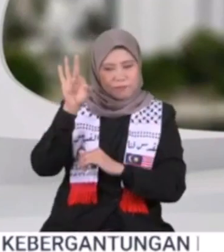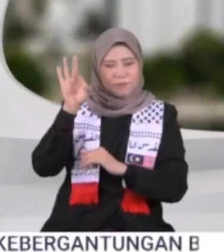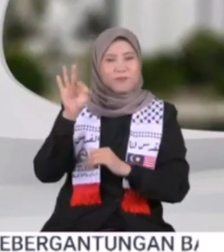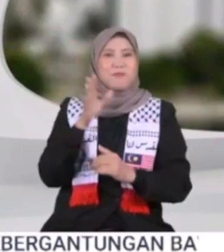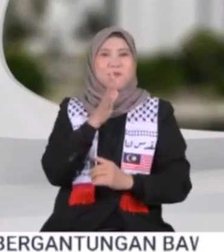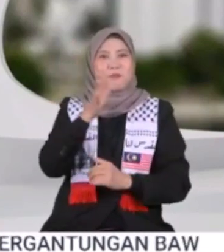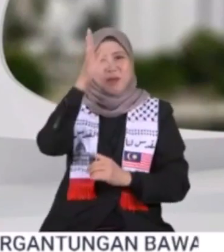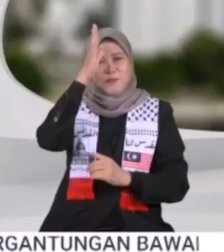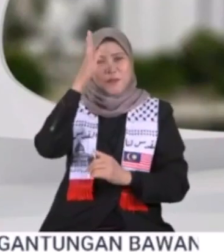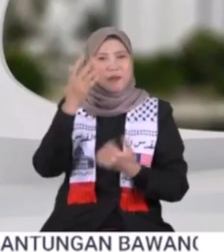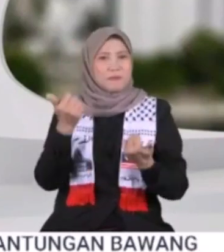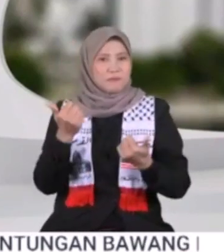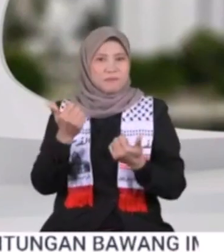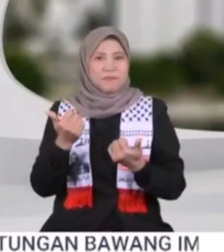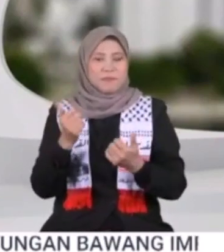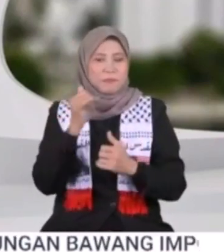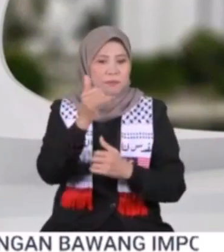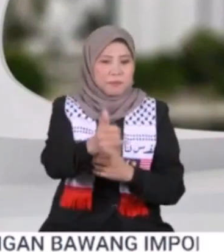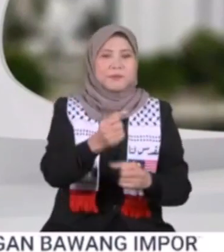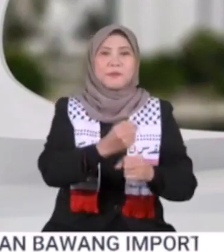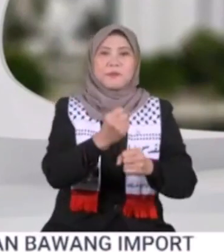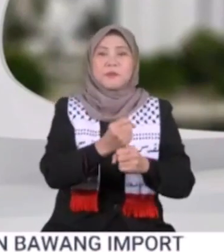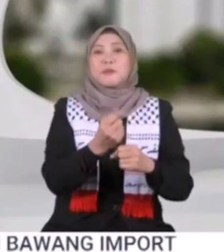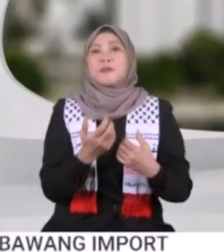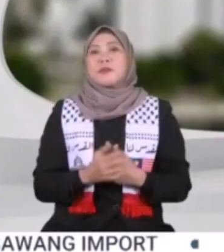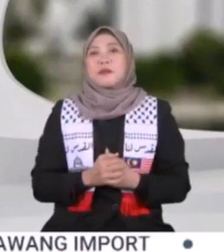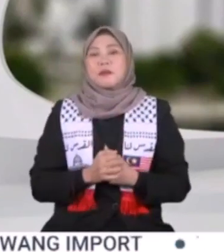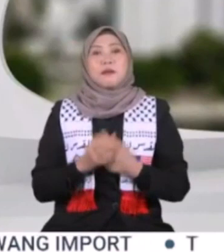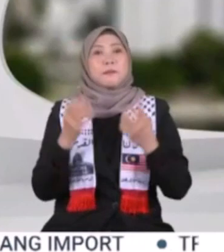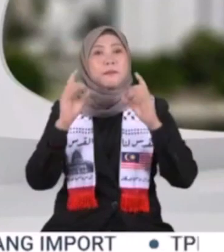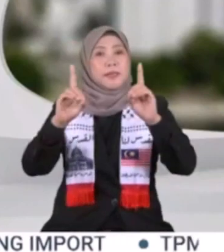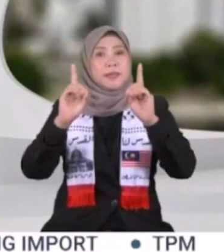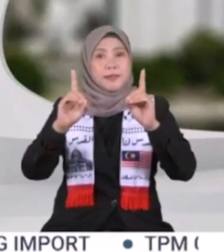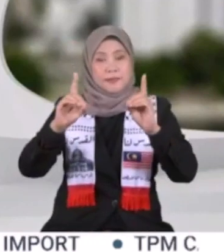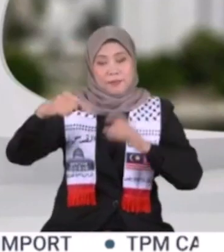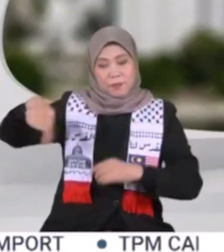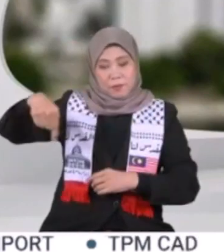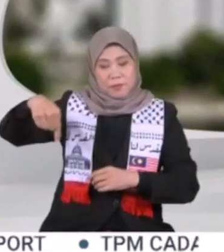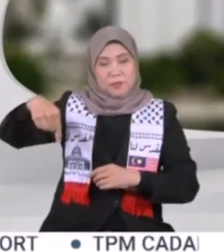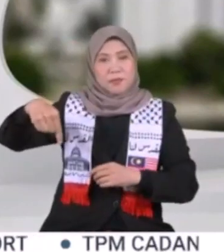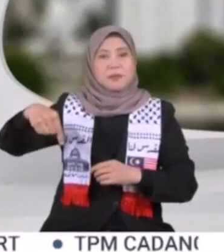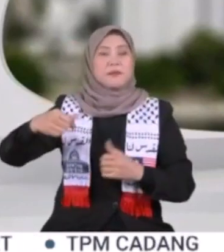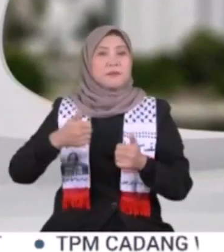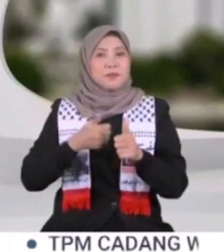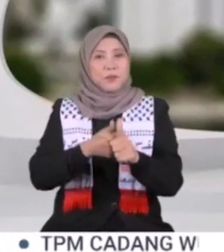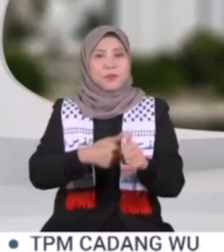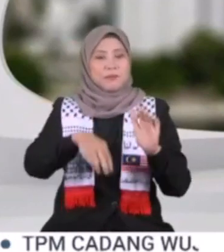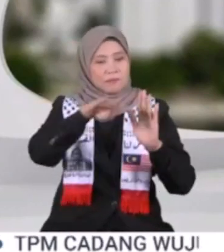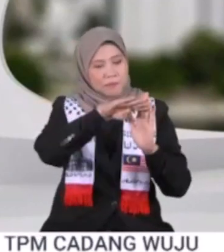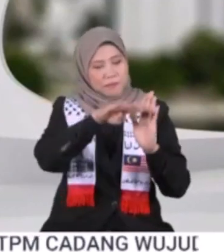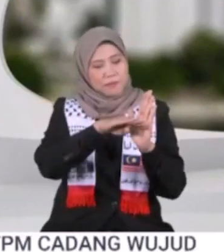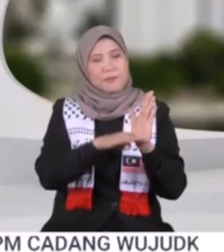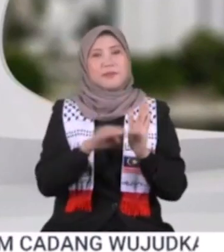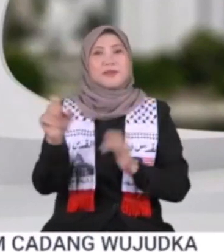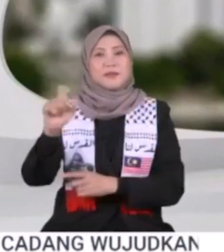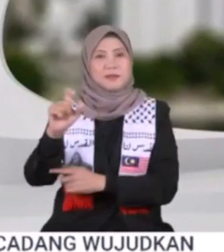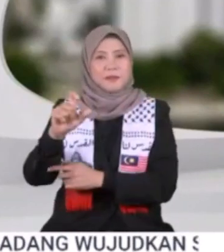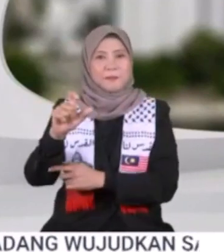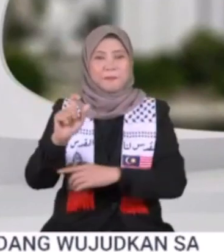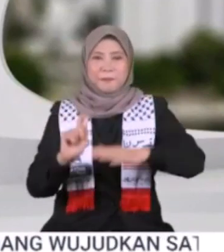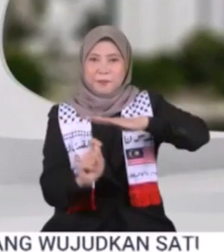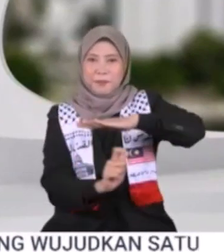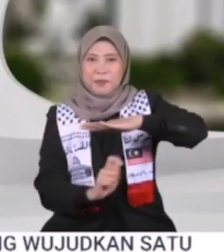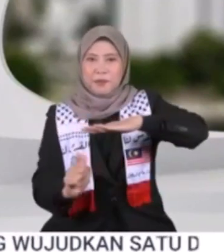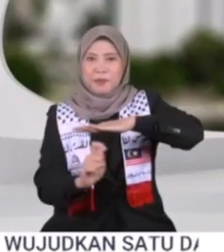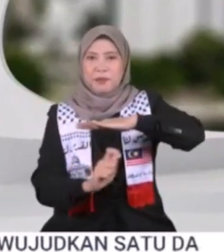ibu bapa bekerjaya. Dengan fokus menyediakan pendidikan berkualiti menerusi modul Islamik, rangkaian Tadika Bir